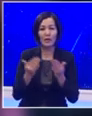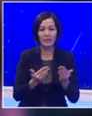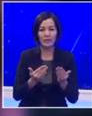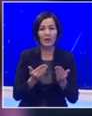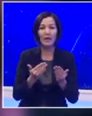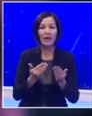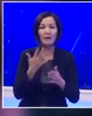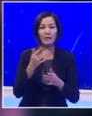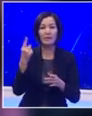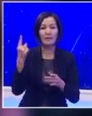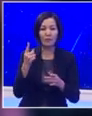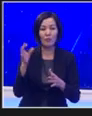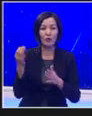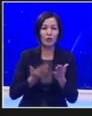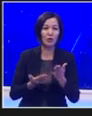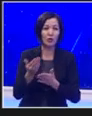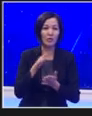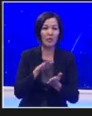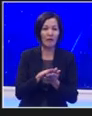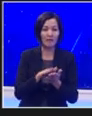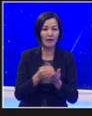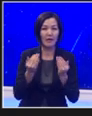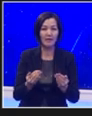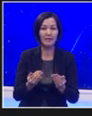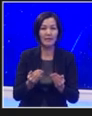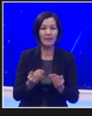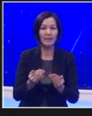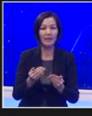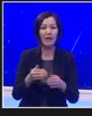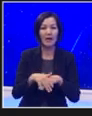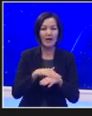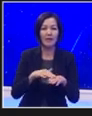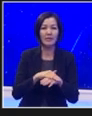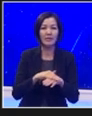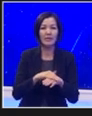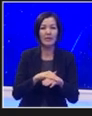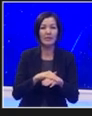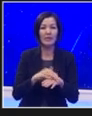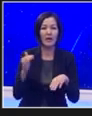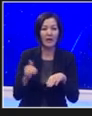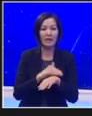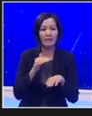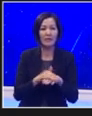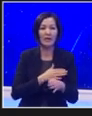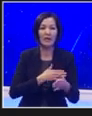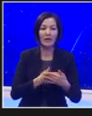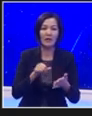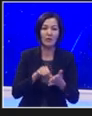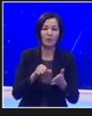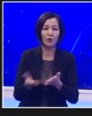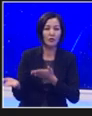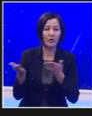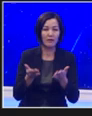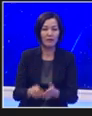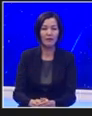тек 5-тен 1 бөлігі жиналған. Жұмыла көтерген жүк жеңіл дейтін жауаптылар жұртшылықты жақсылыққа себепкер болуға шақырады.